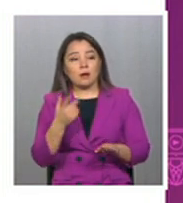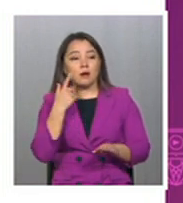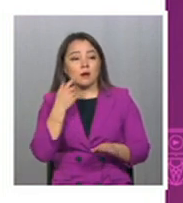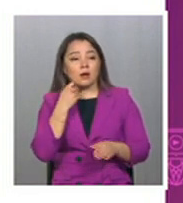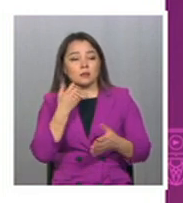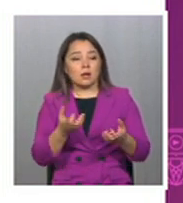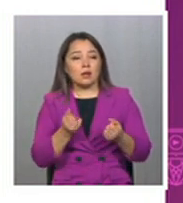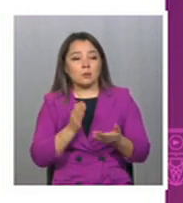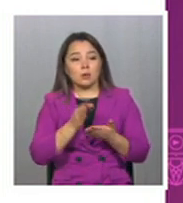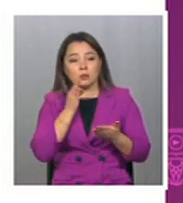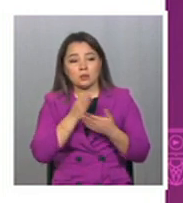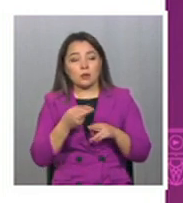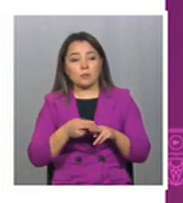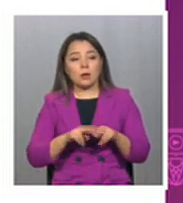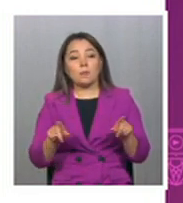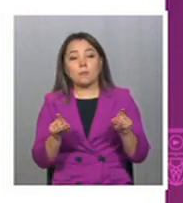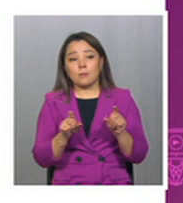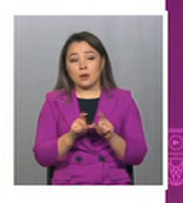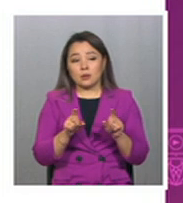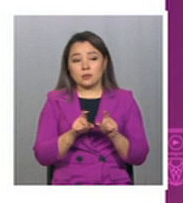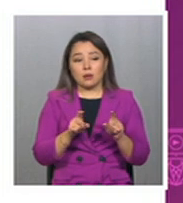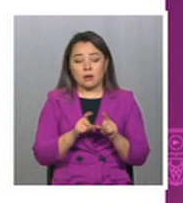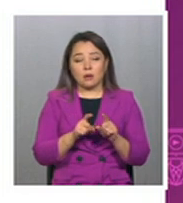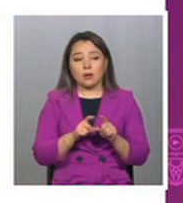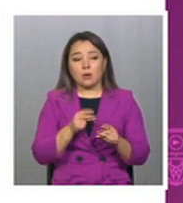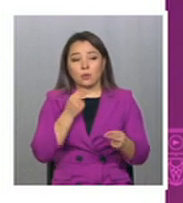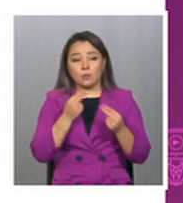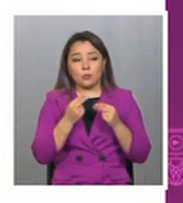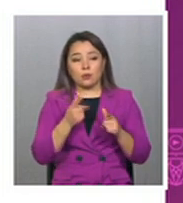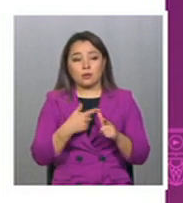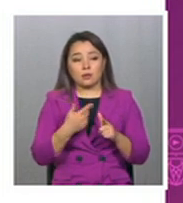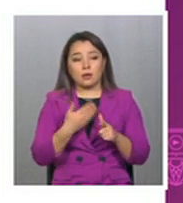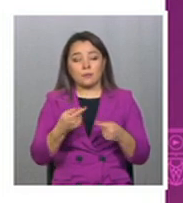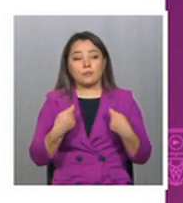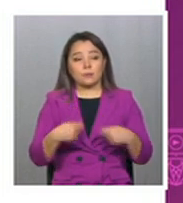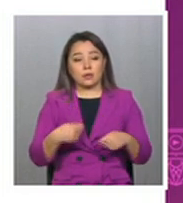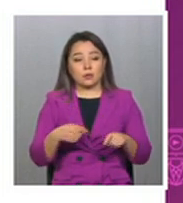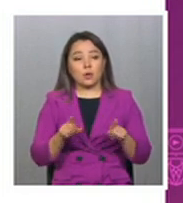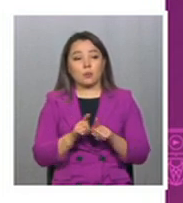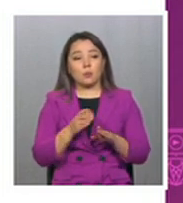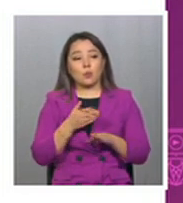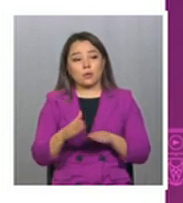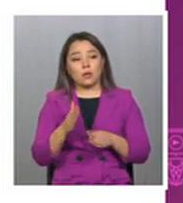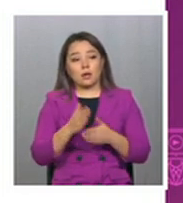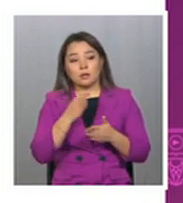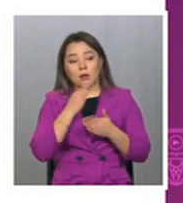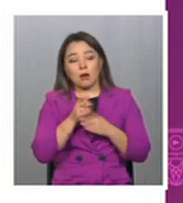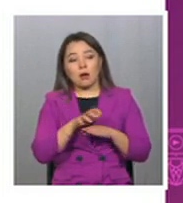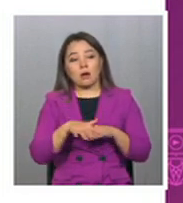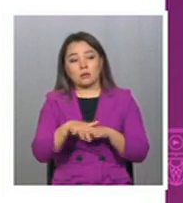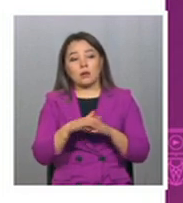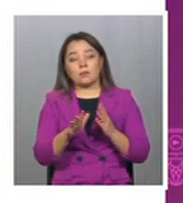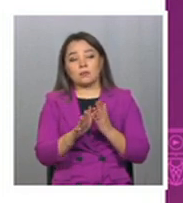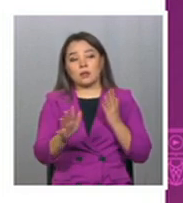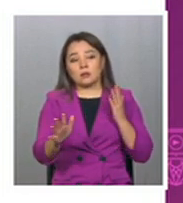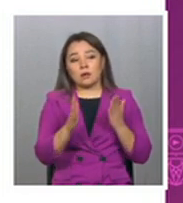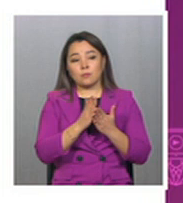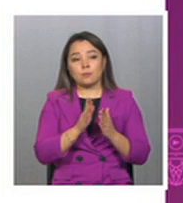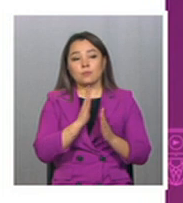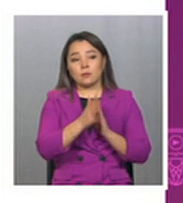дедім. Үйткені магазиннің арты азық түлік сататын бөліміне қарай адамдар еркін өтіп